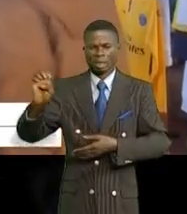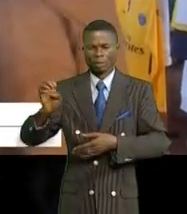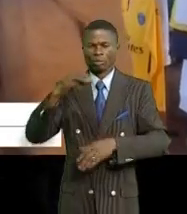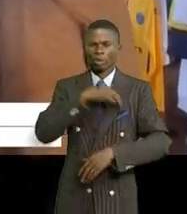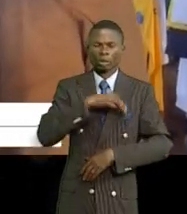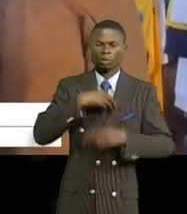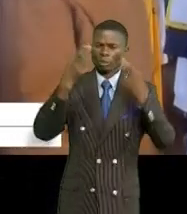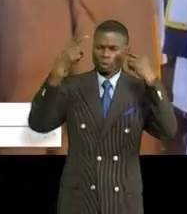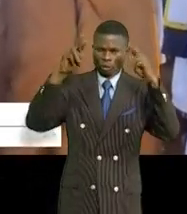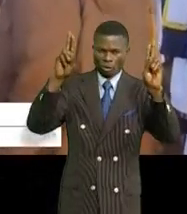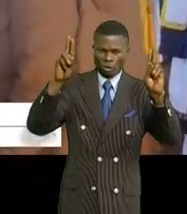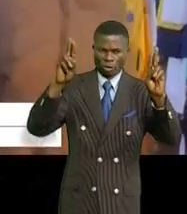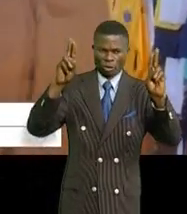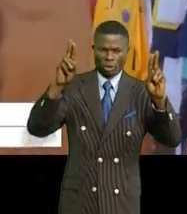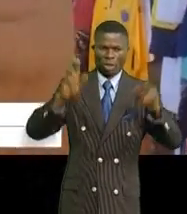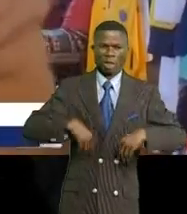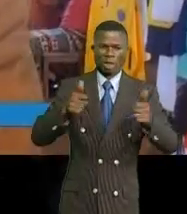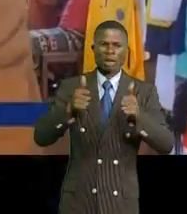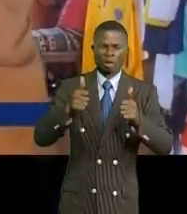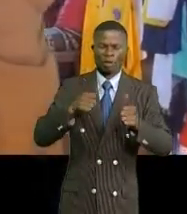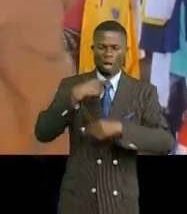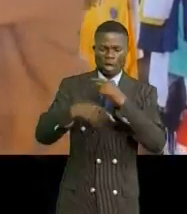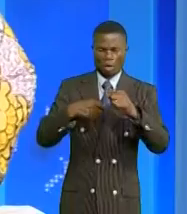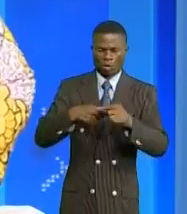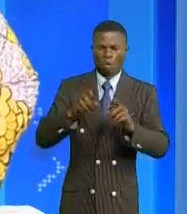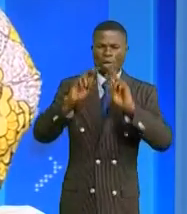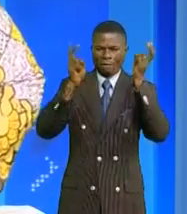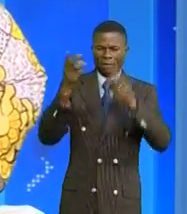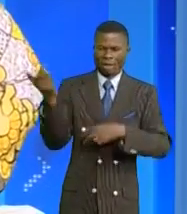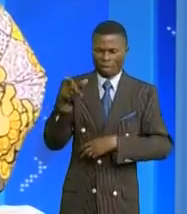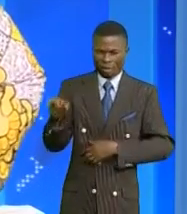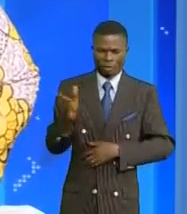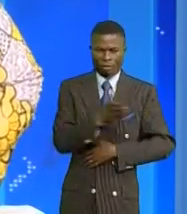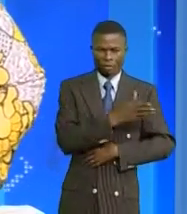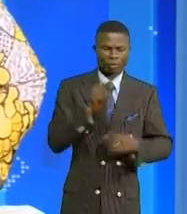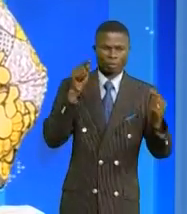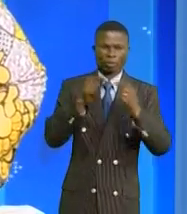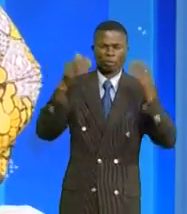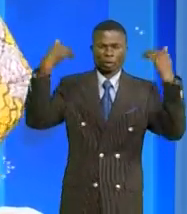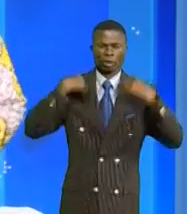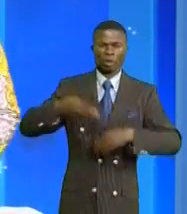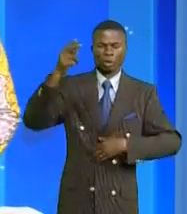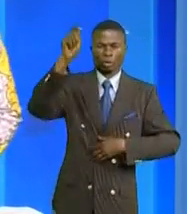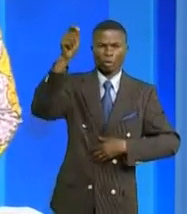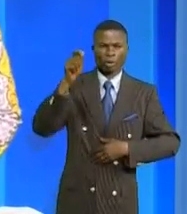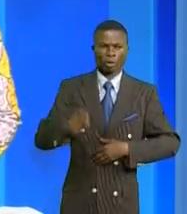mission réussie car la vie a repris à Butembo. Le vœu du commandant suprême des FARDC et de la PNC est